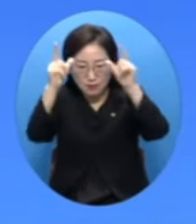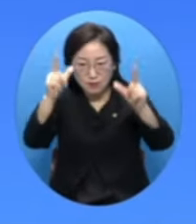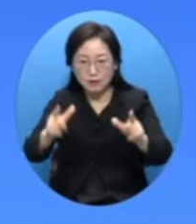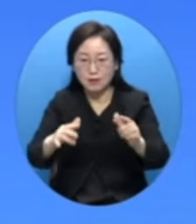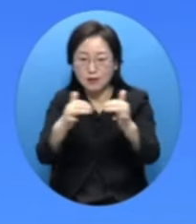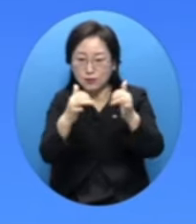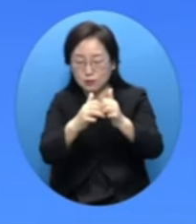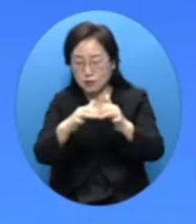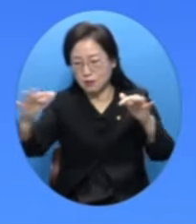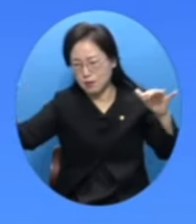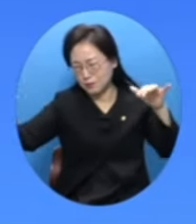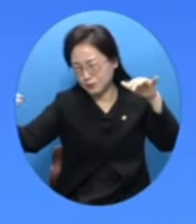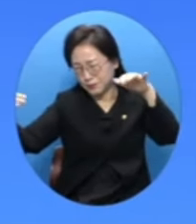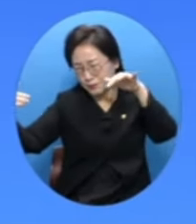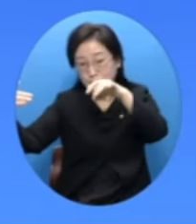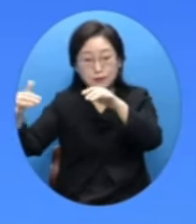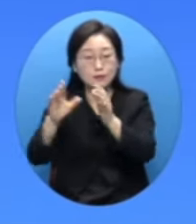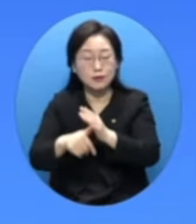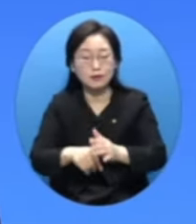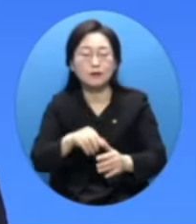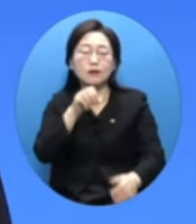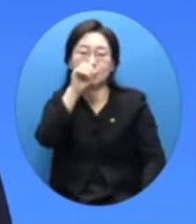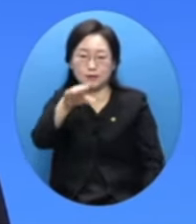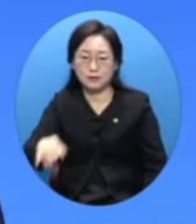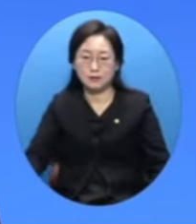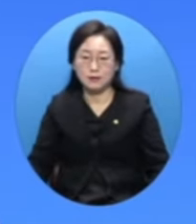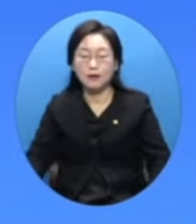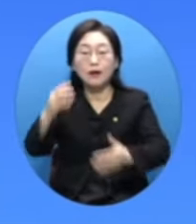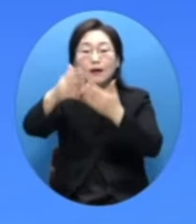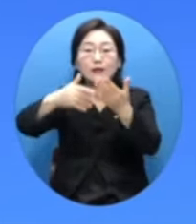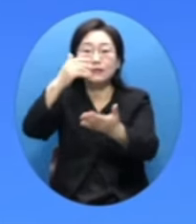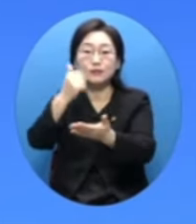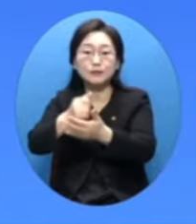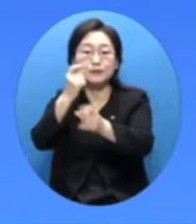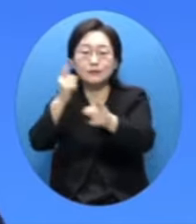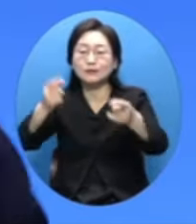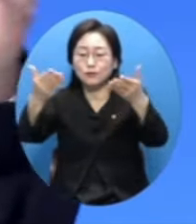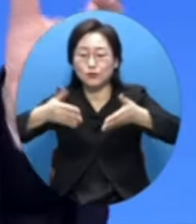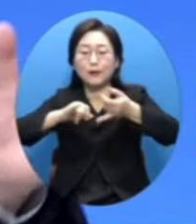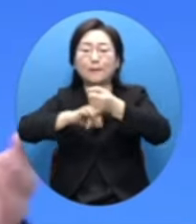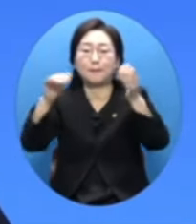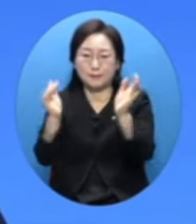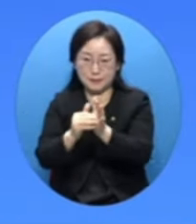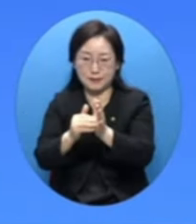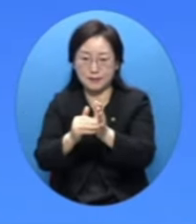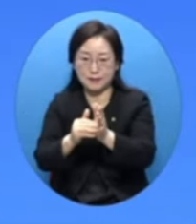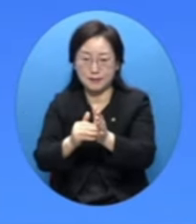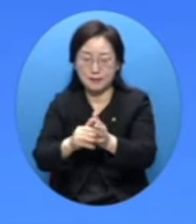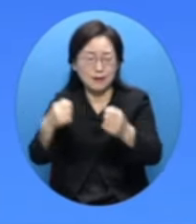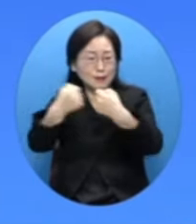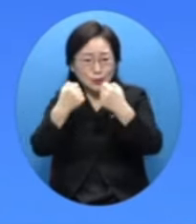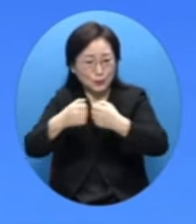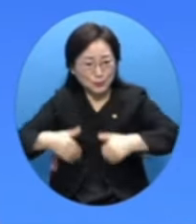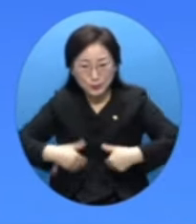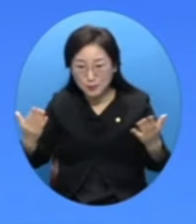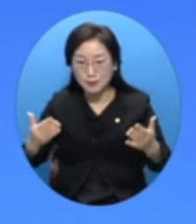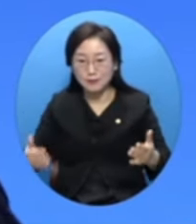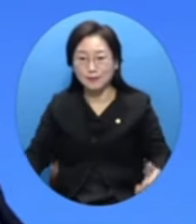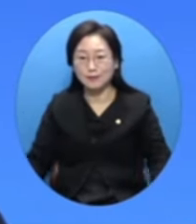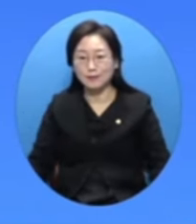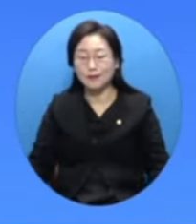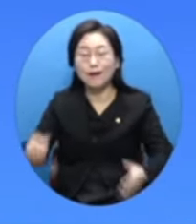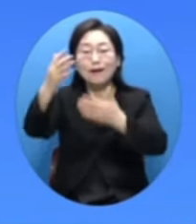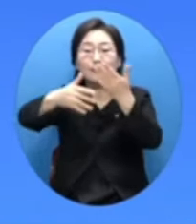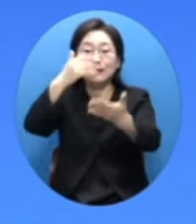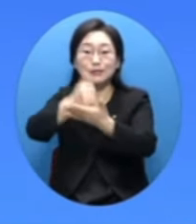전쟁에 태어나가는 여호사밧이 외쳤습니다. 그리고 하나님께서 우리 승리를 준다고 약속하셨으니 우리가 싸울 것이 없다.